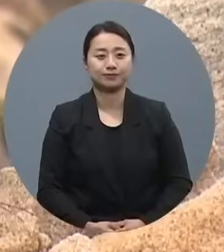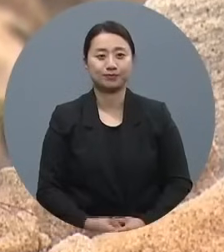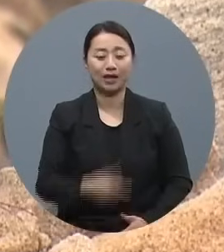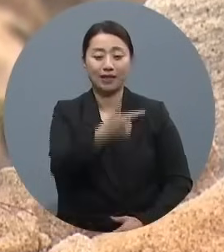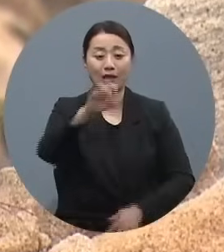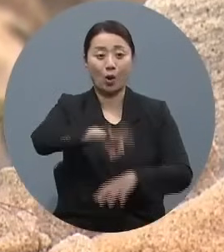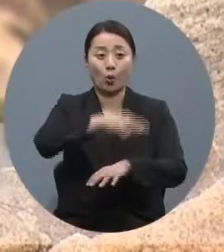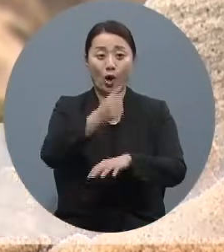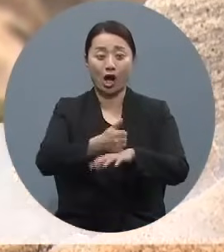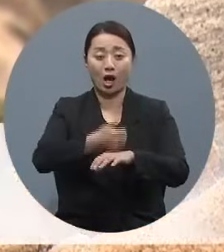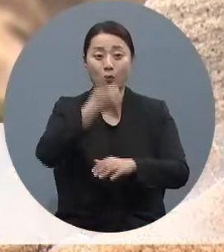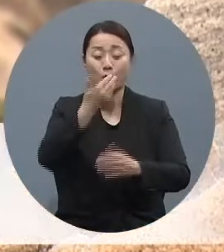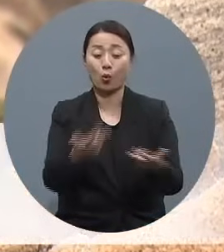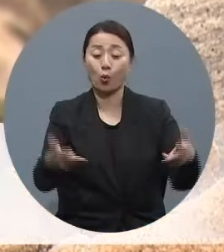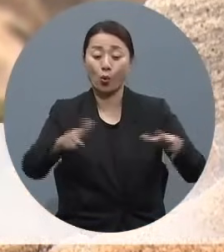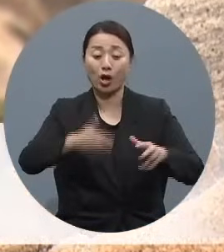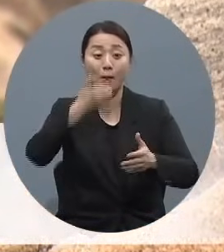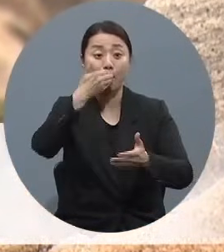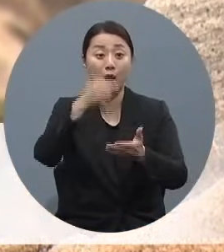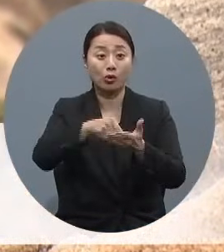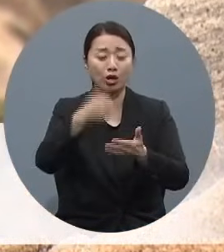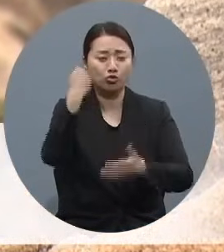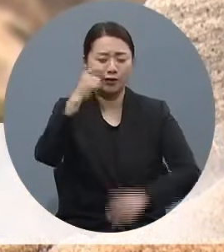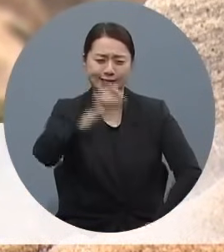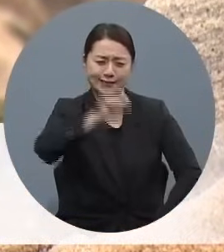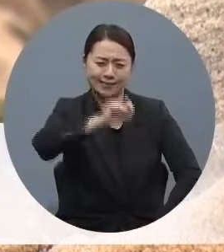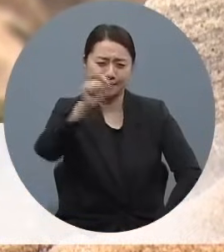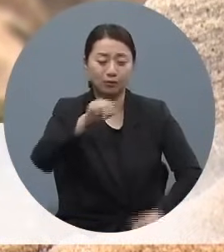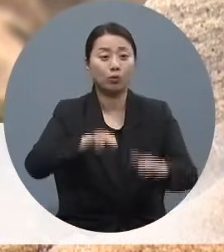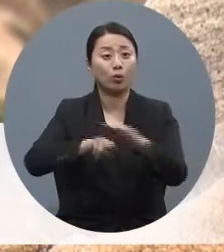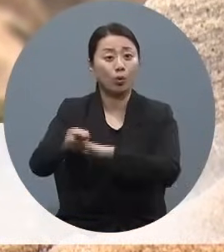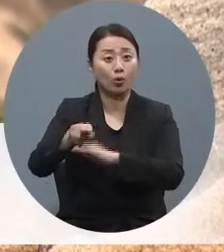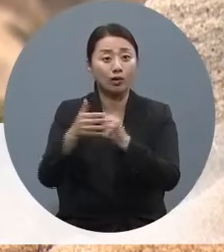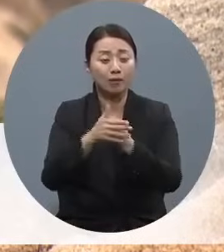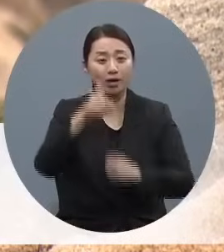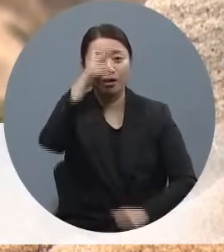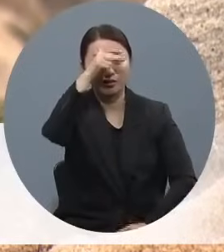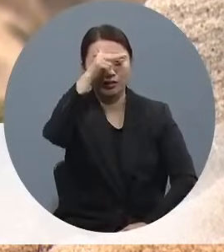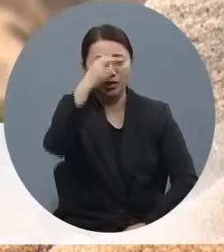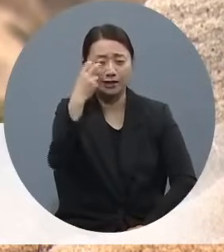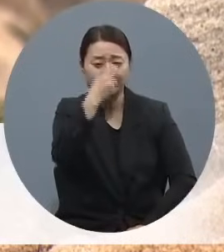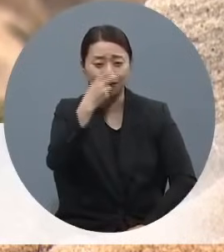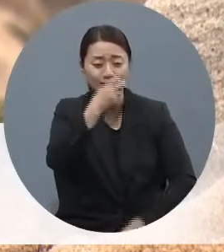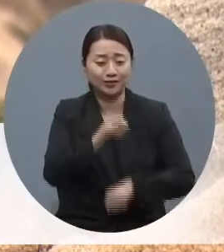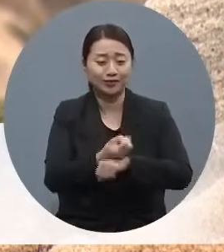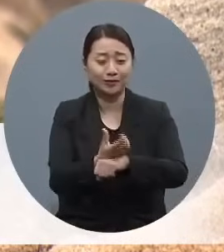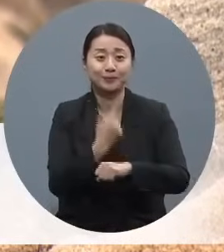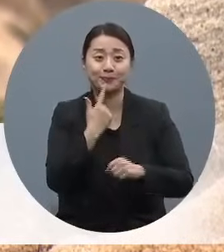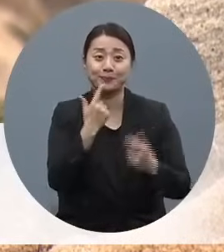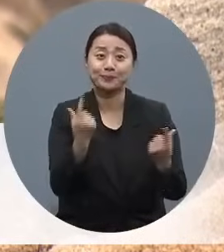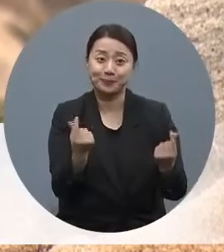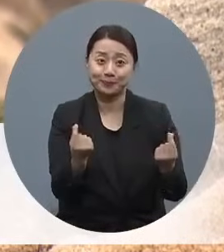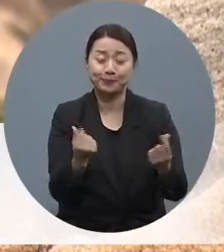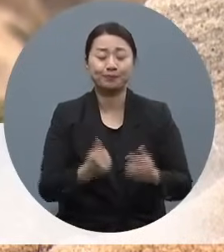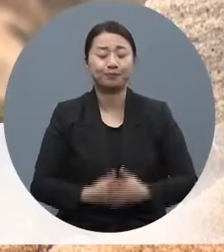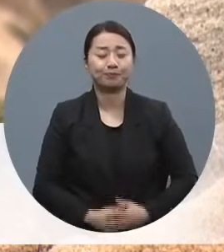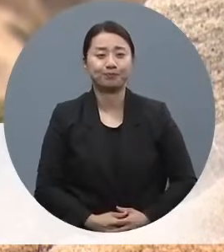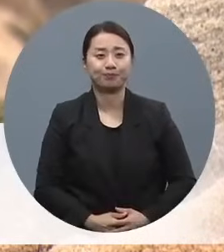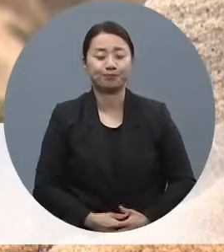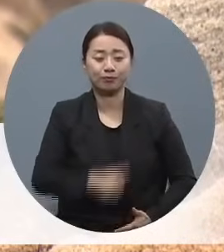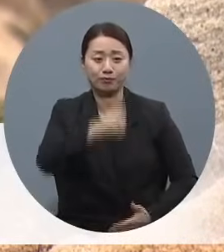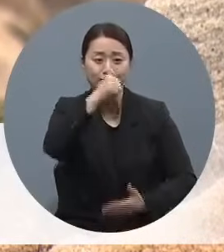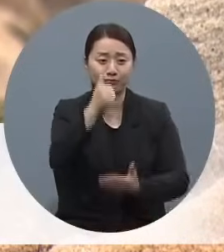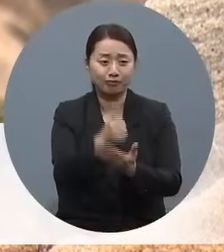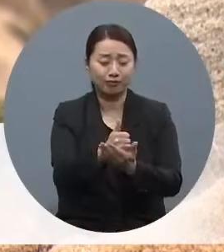대왕암공원 바위에 누군가 낙서를 하고 달아나 경찰이 조사에 나섰다는 단독 보도를 전해드린 적이 있습니다